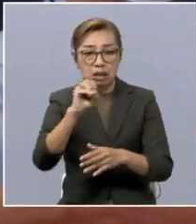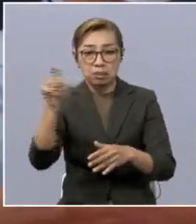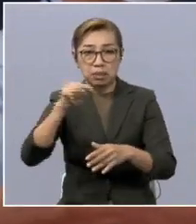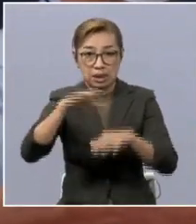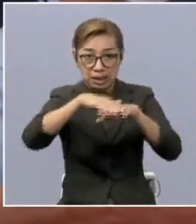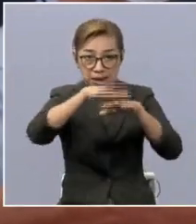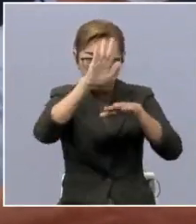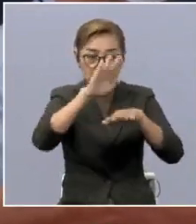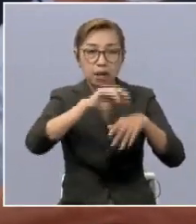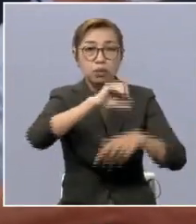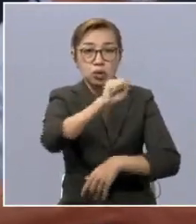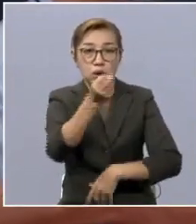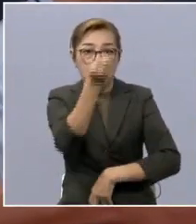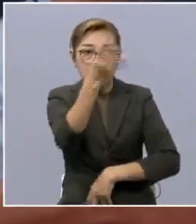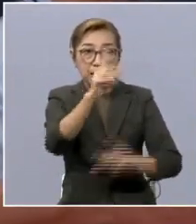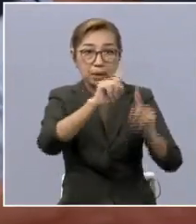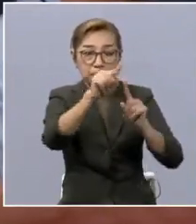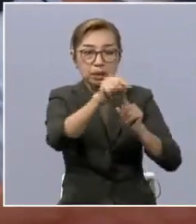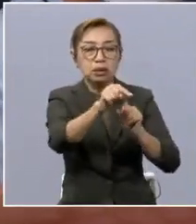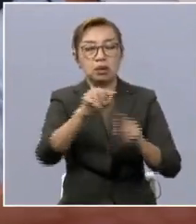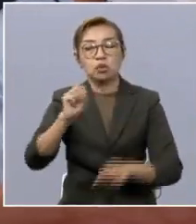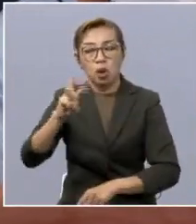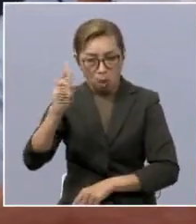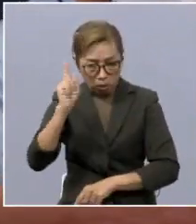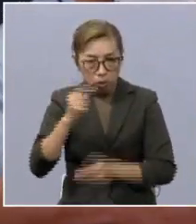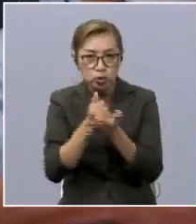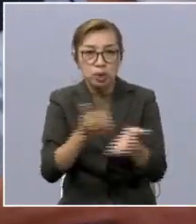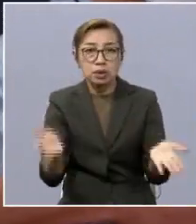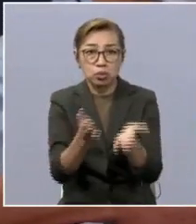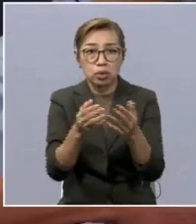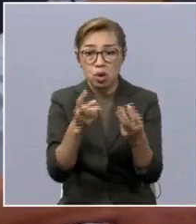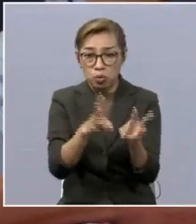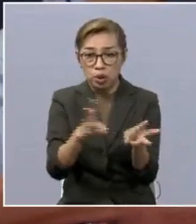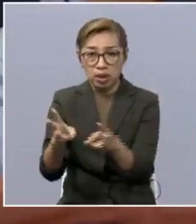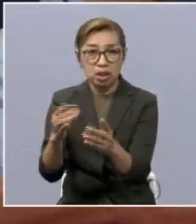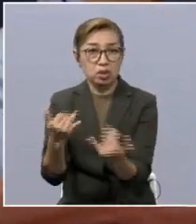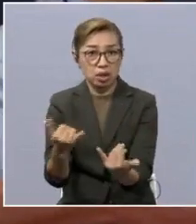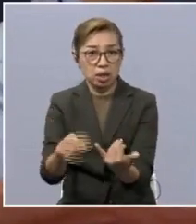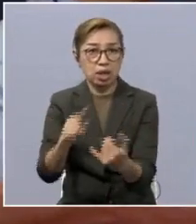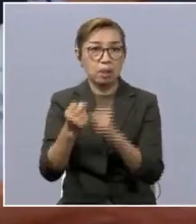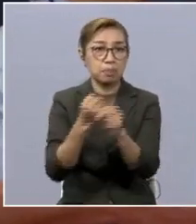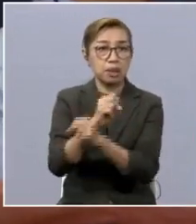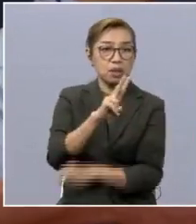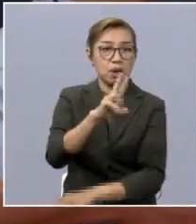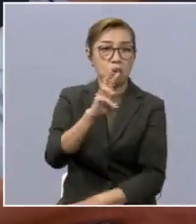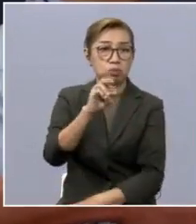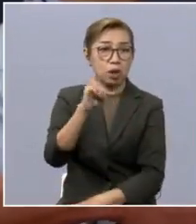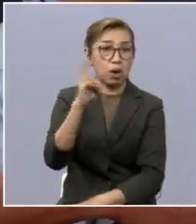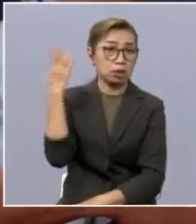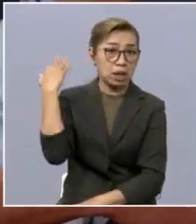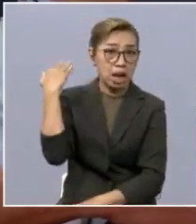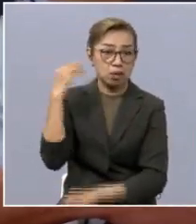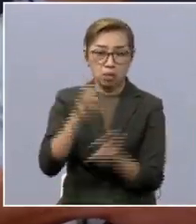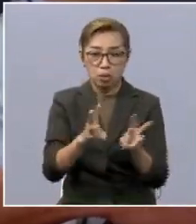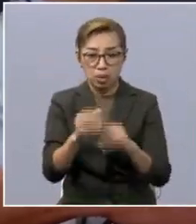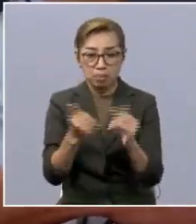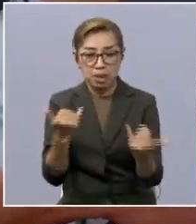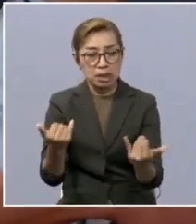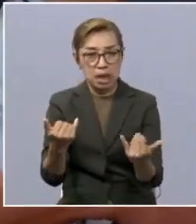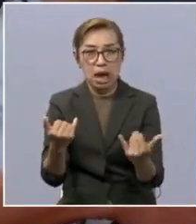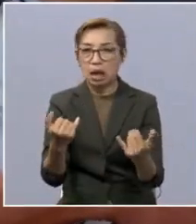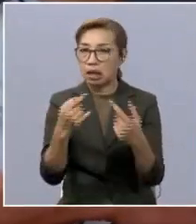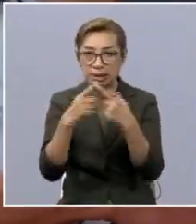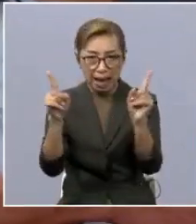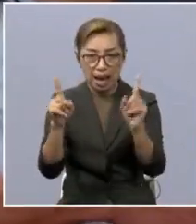ารประเทศวิธีการไม่เหมือนที่คุณวันชัยพูดเมื่อปี62แล้วปีนี้ไม่เหมือนเดิมขอให้คุณวันชัยทายผิด